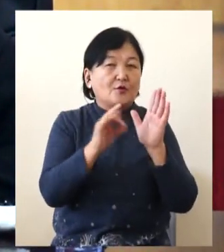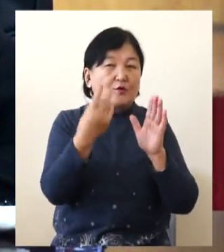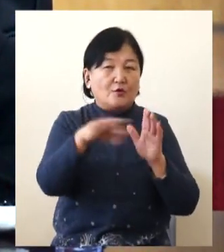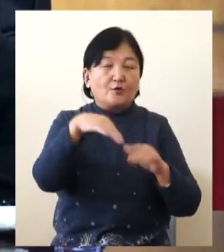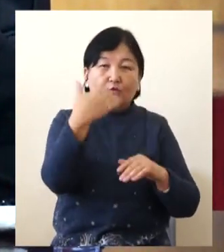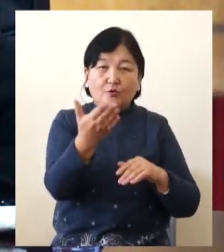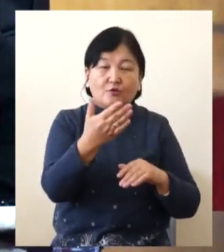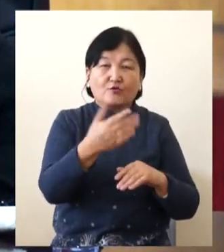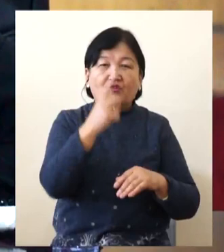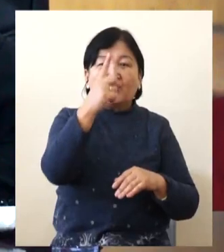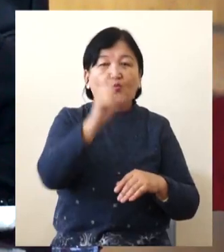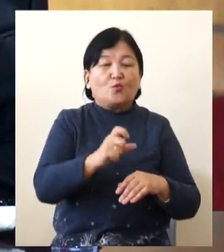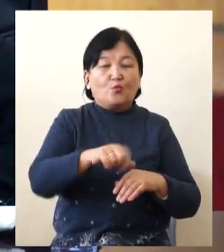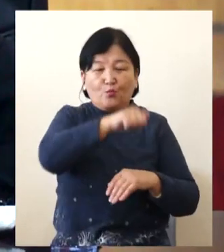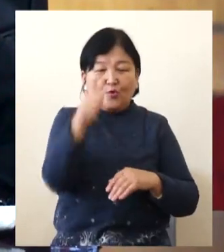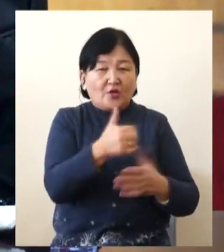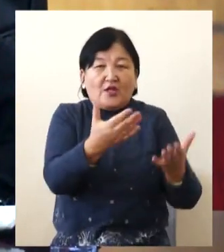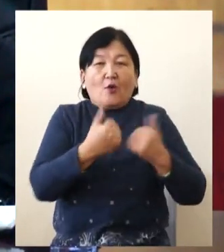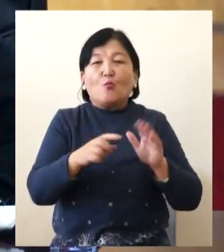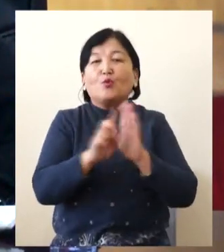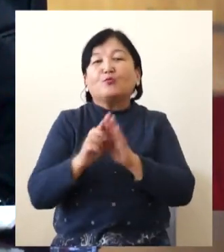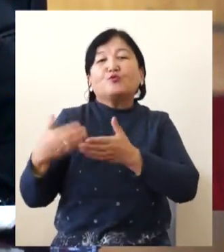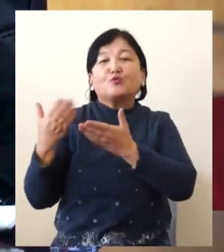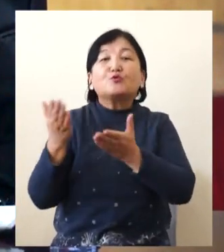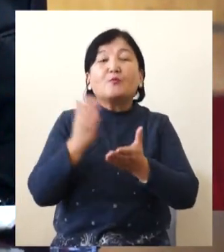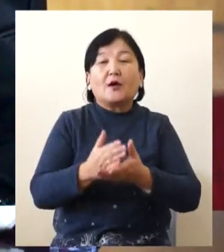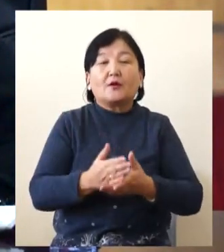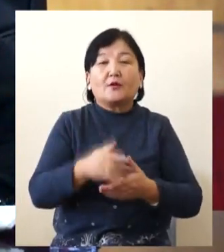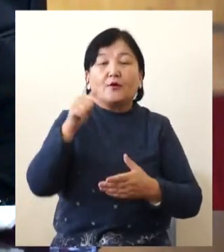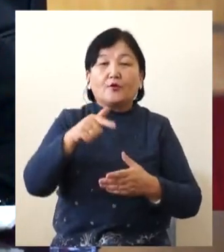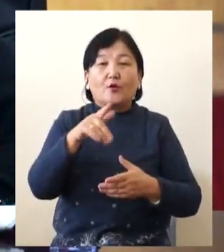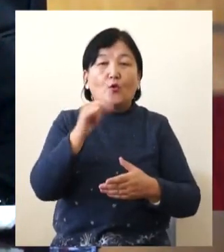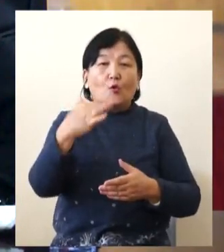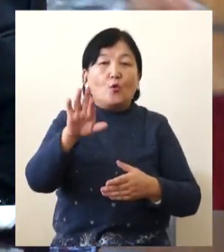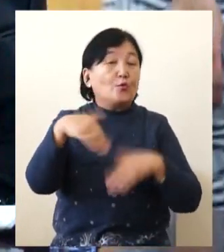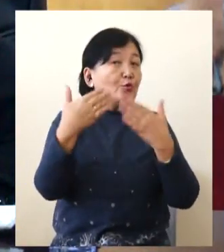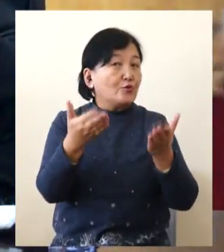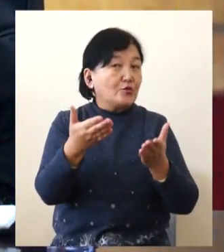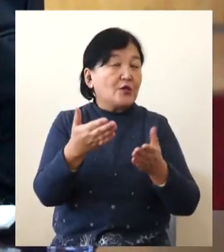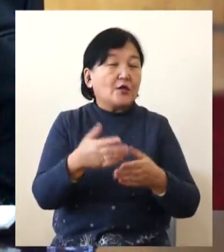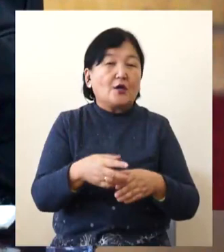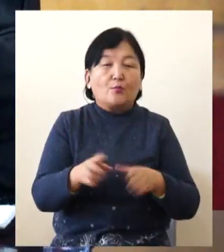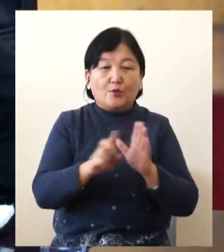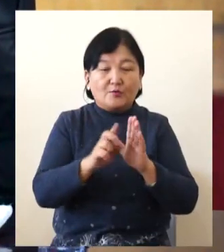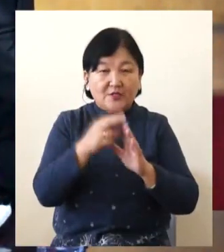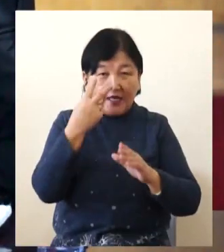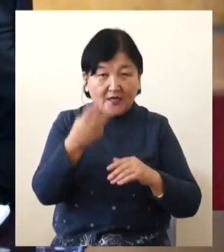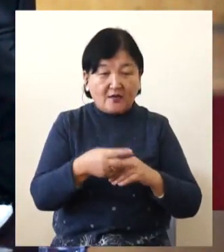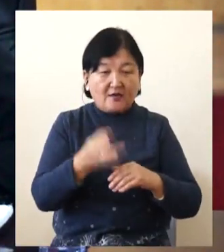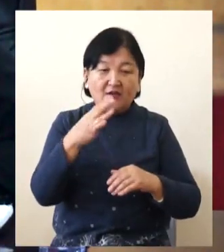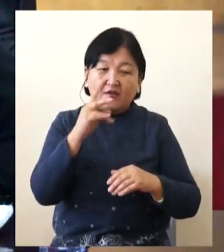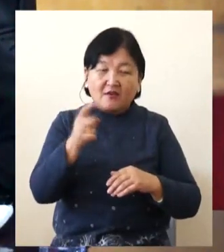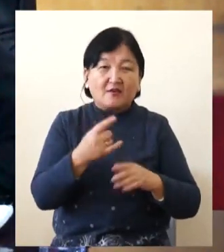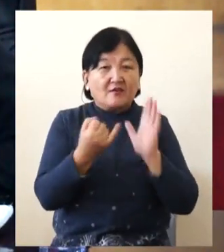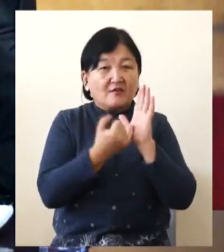бөөнөр нь авахар тийм боломж үүлдсэн шүү дээ. Тэр одоогийн хувьчилж байгаа үйл ажиллагаануудыг бол нэгдүгээр ихэнх хувийн